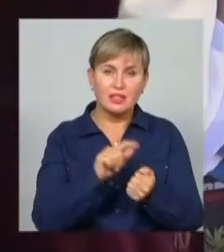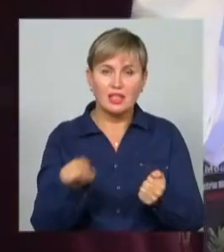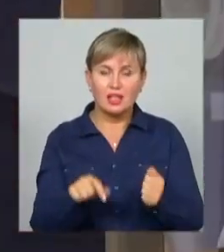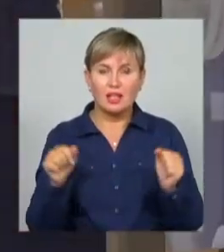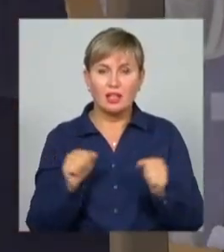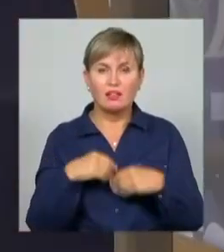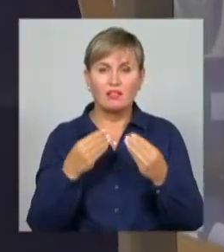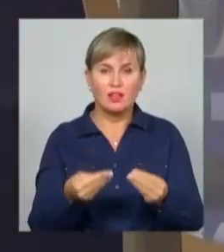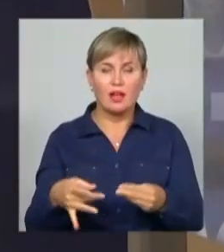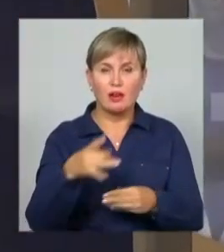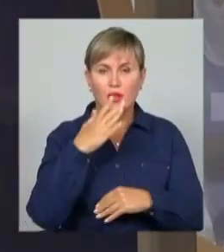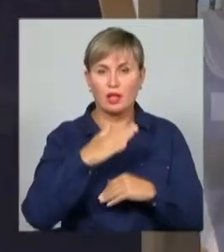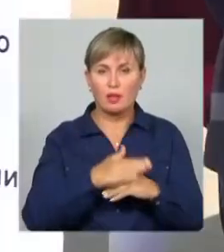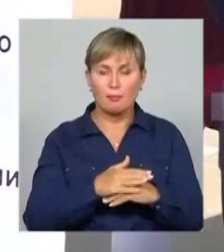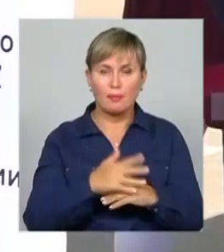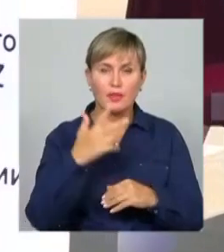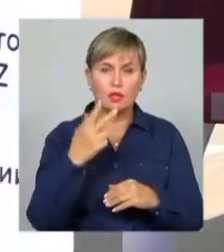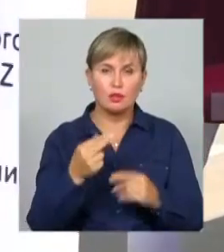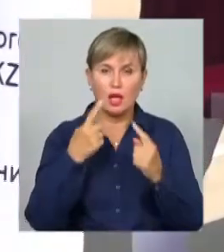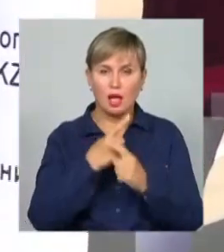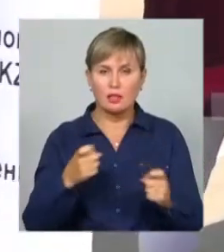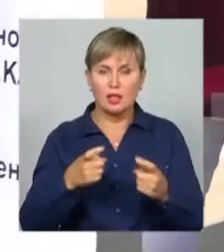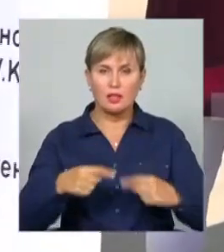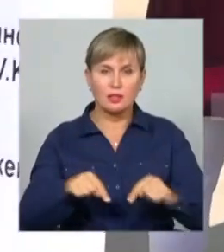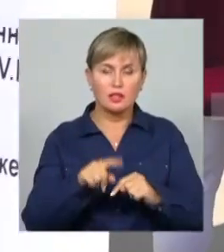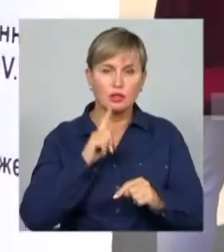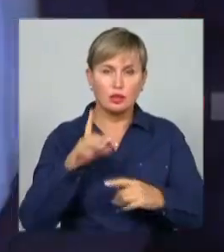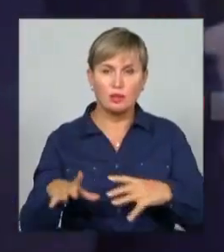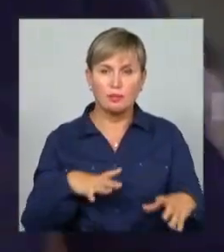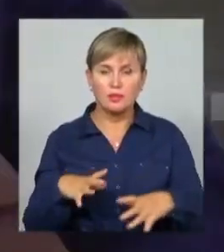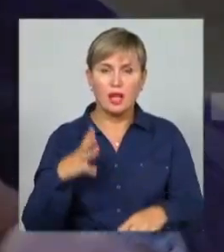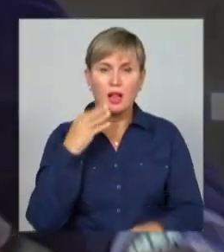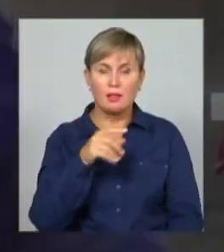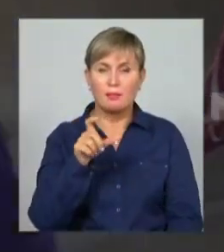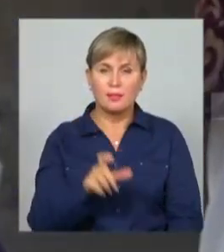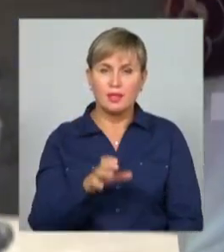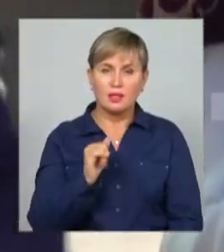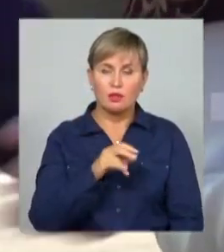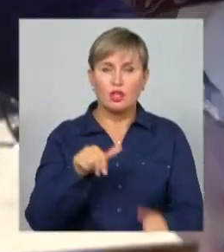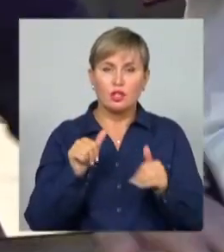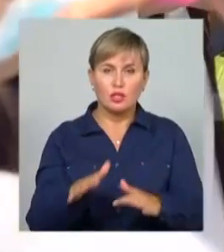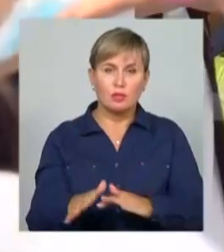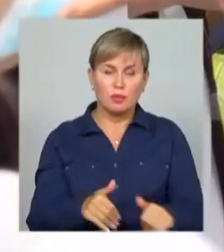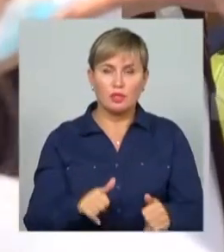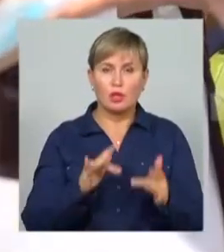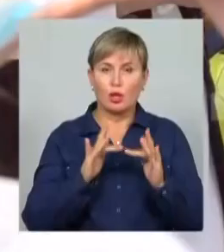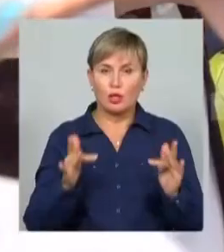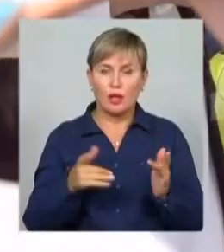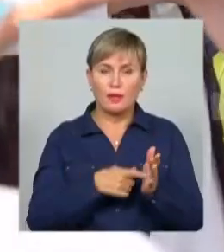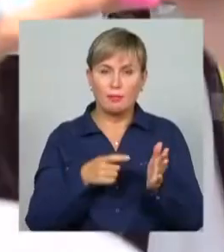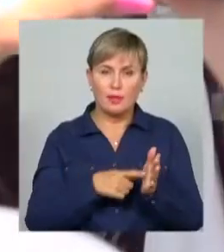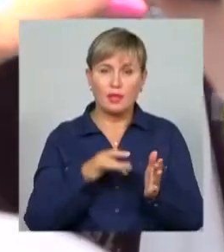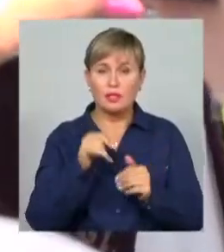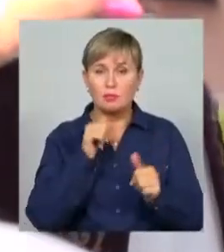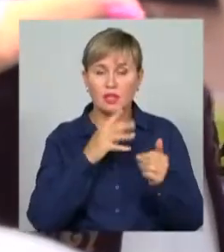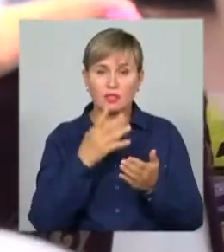алматинцам предоставил районный акимат. Трехдневную акцию организовали на Зеленом базаре. Алматинка Сауля Адилова решила пройти онлайн-опрос, а заодно испытать